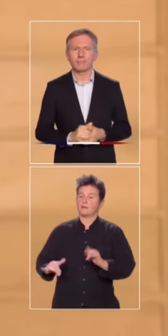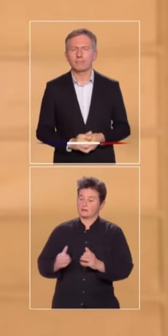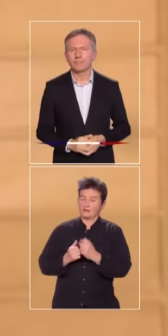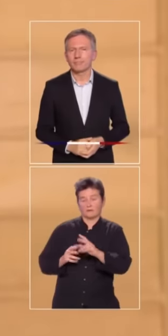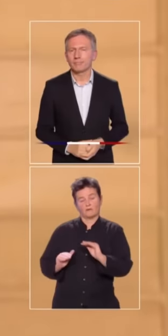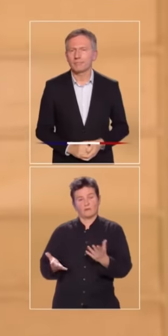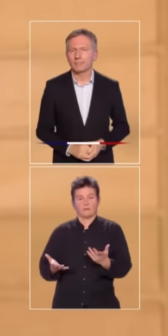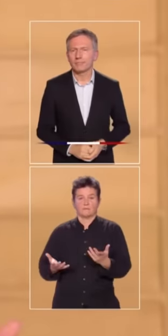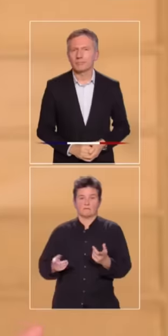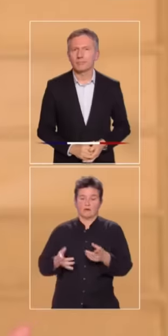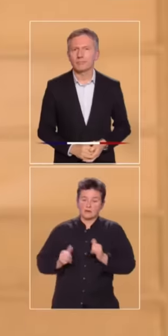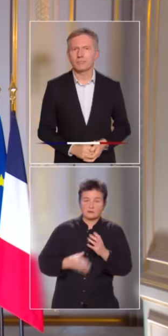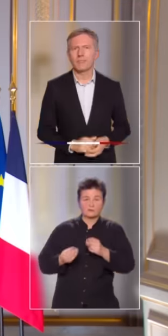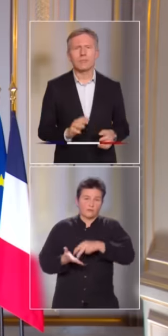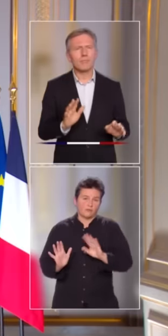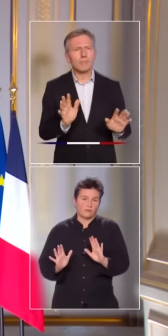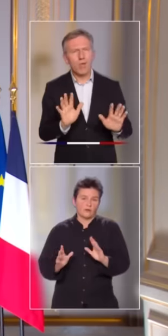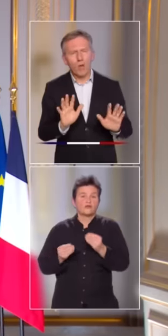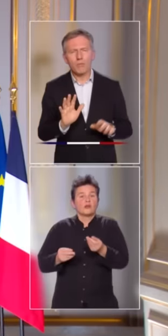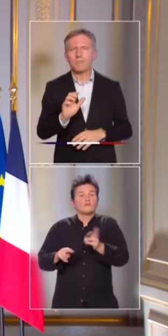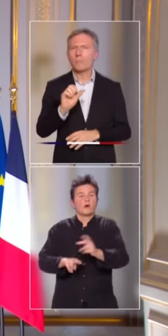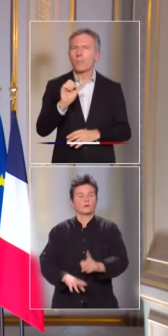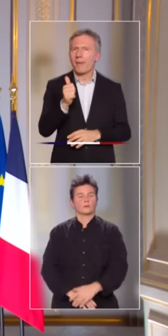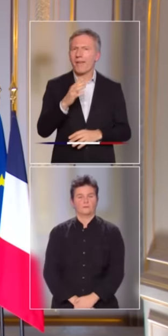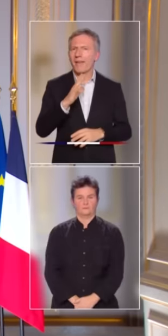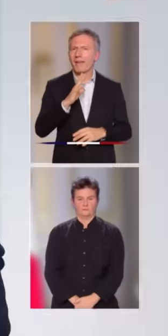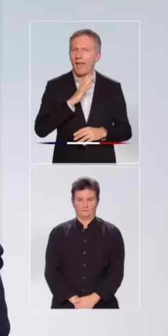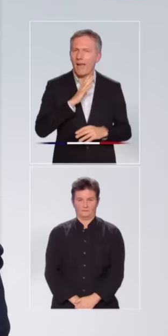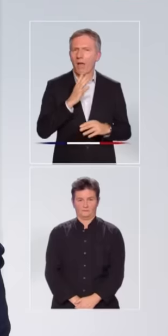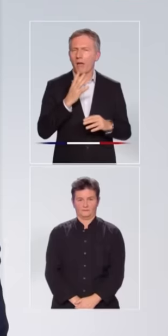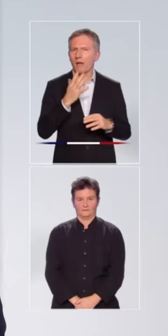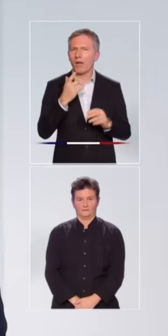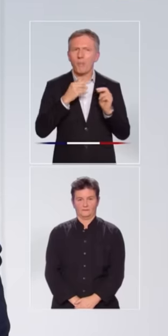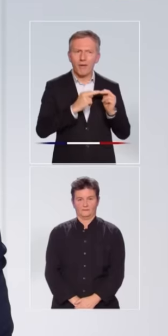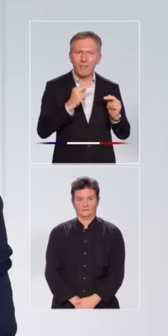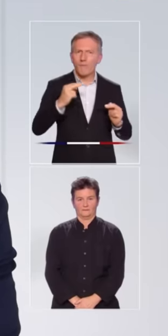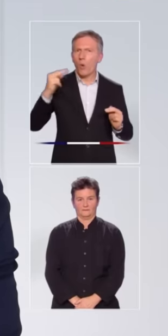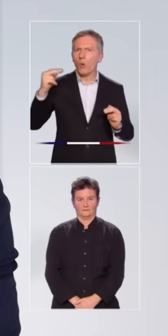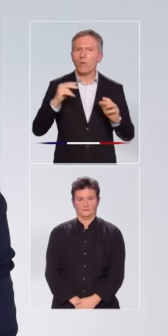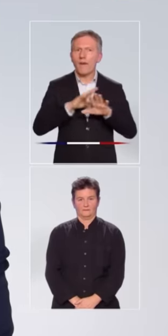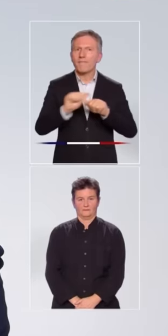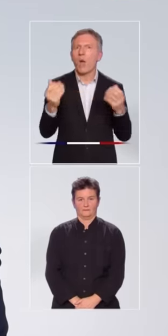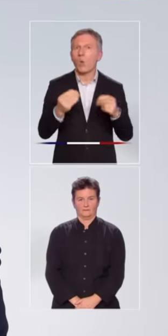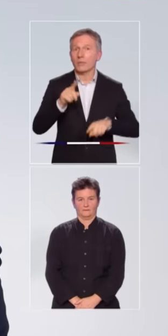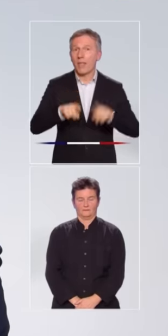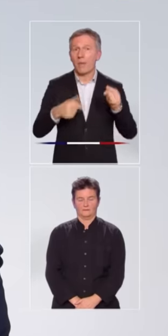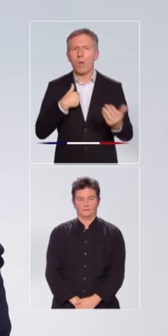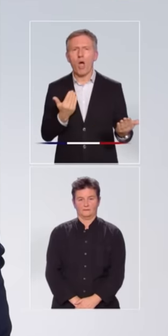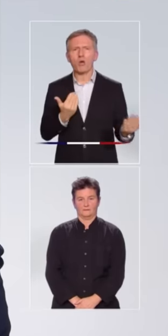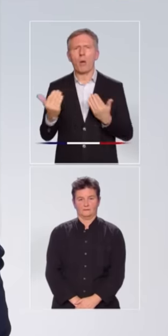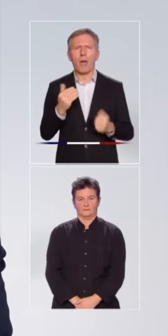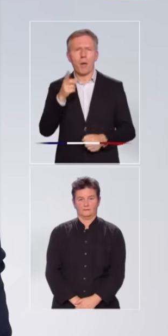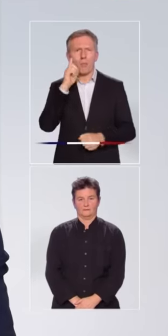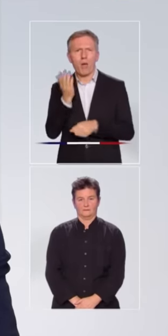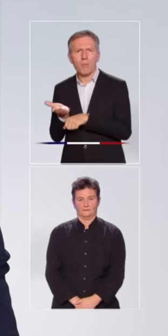mort. Être assis ou debout n'est pas une question de vie ou de mort. D'abord, il y a une gradation, et ça dépend où on le fait. Je fais cette comparaison pour expliquer ce